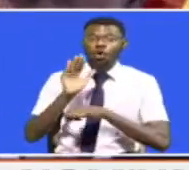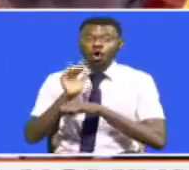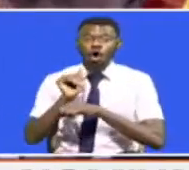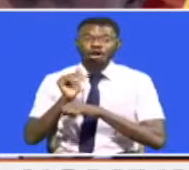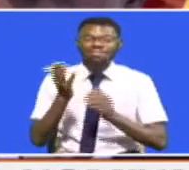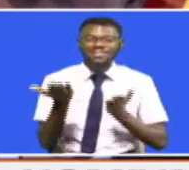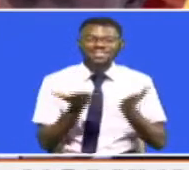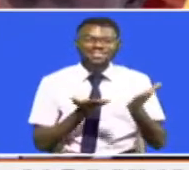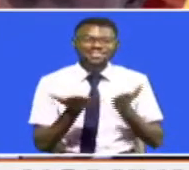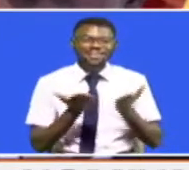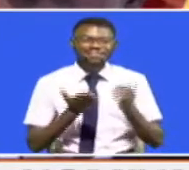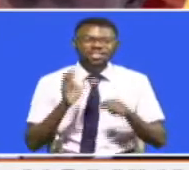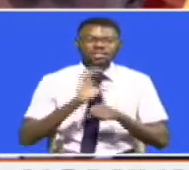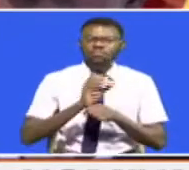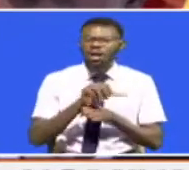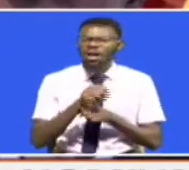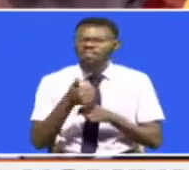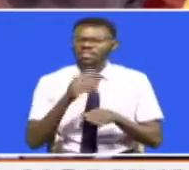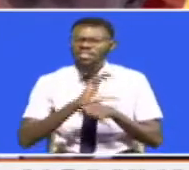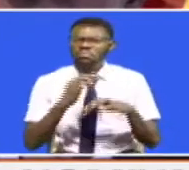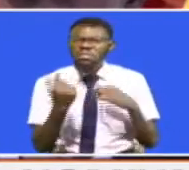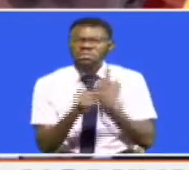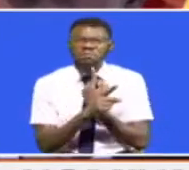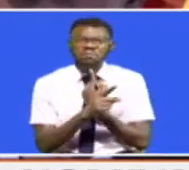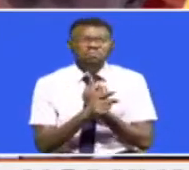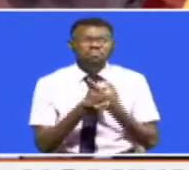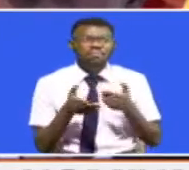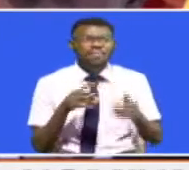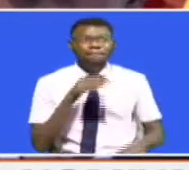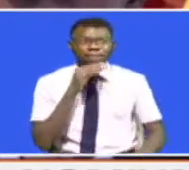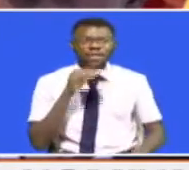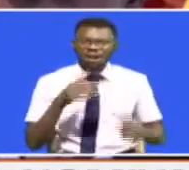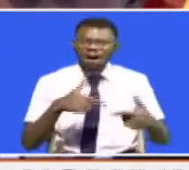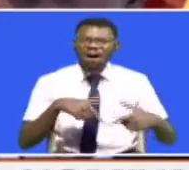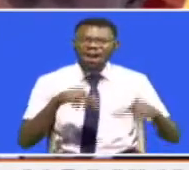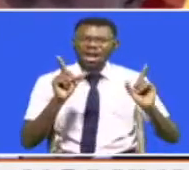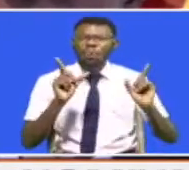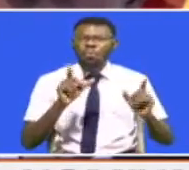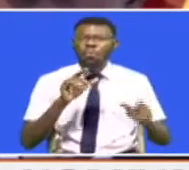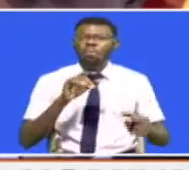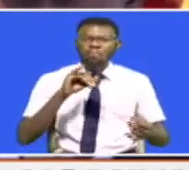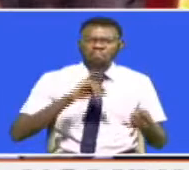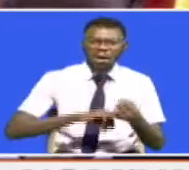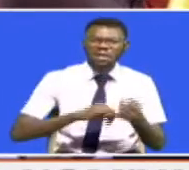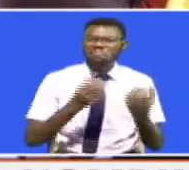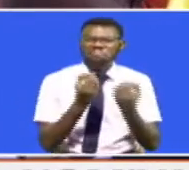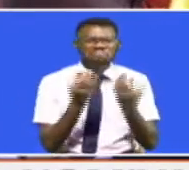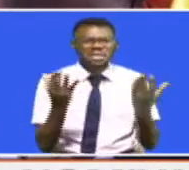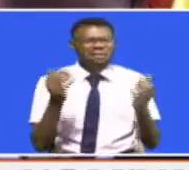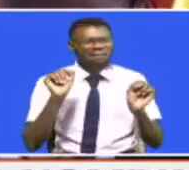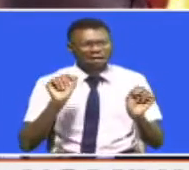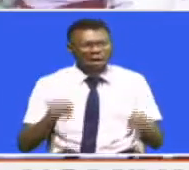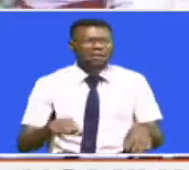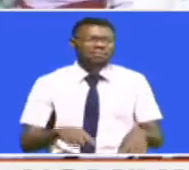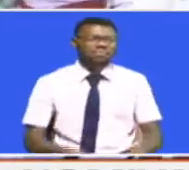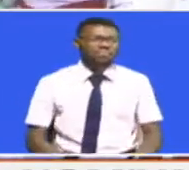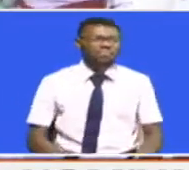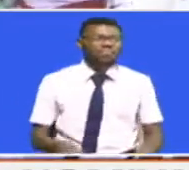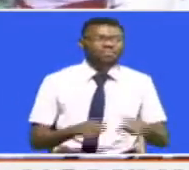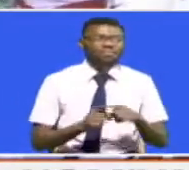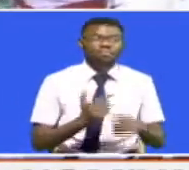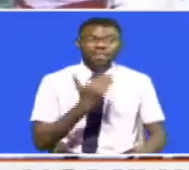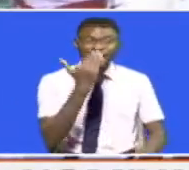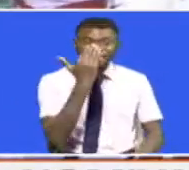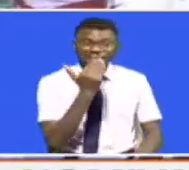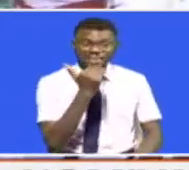church. Tofauti na makanisa mengine, hapa mwanaume anaruhusiwa kuoa zaidi ya mke mmoja. Vilevile, siku sabini baada